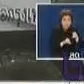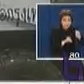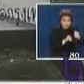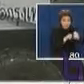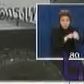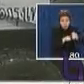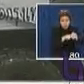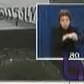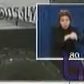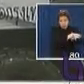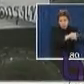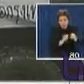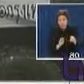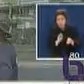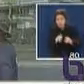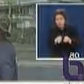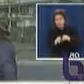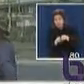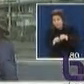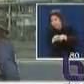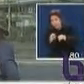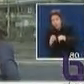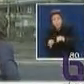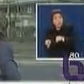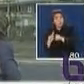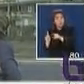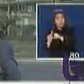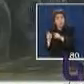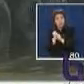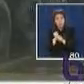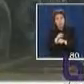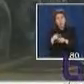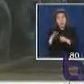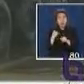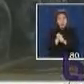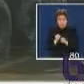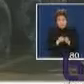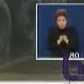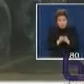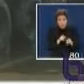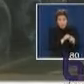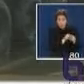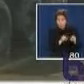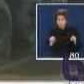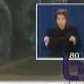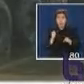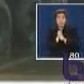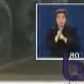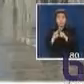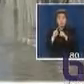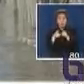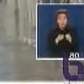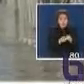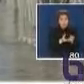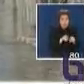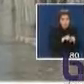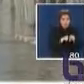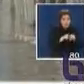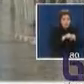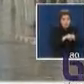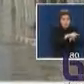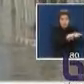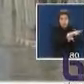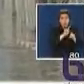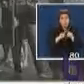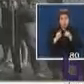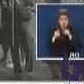ระจายอาหารที่ปรุงสำเร็จแล้วรวมทั้งการจัดตั้งครัวในทุกพื้นที่เพื่อให้ช่วยเหลือพี่น้องประชาชนที่